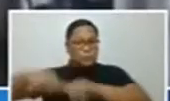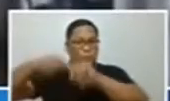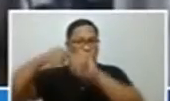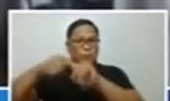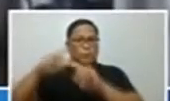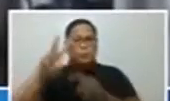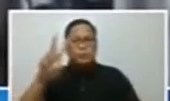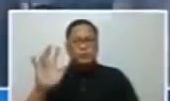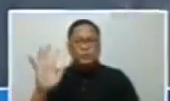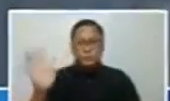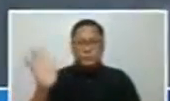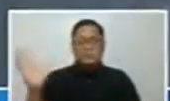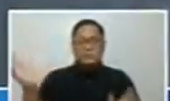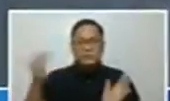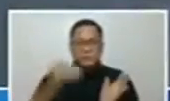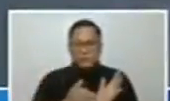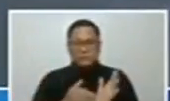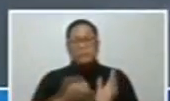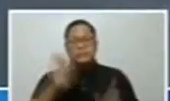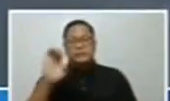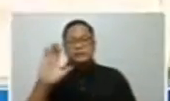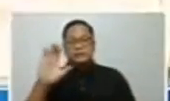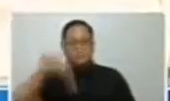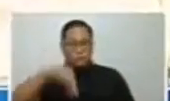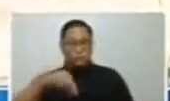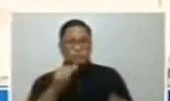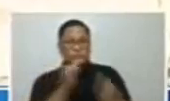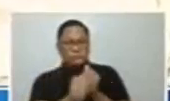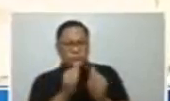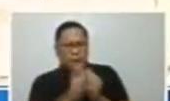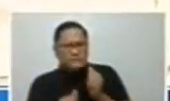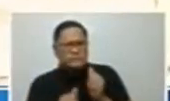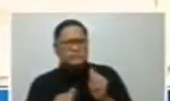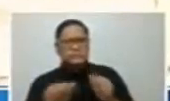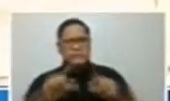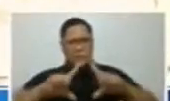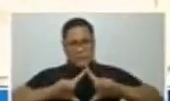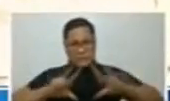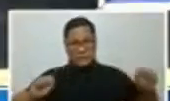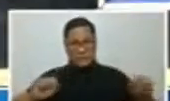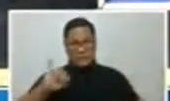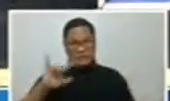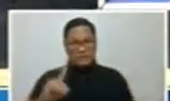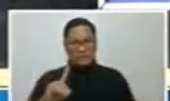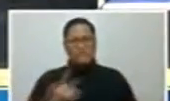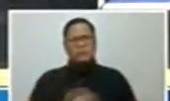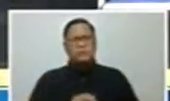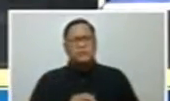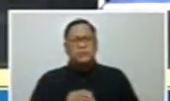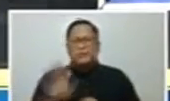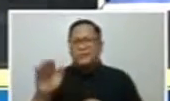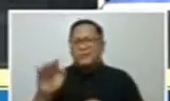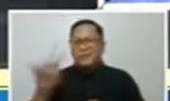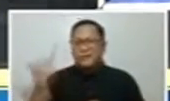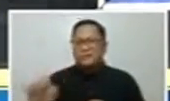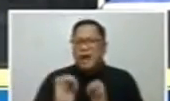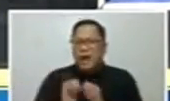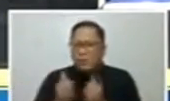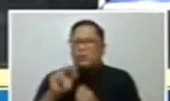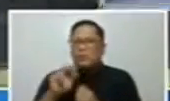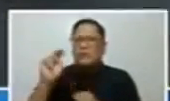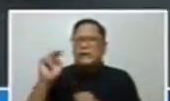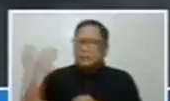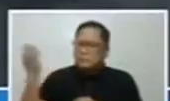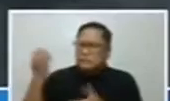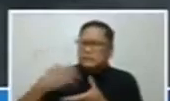involved sa food and medicine businesses, yung mga emergency cases, no, yung mga magda-dialysis, tuloy-tuloy pa rin yan, yung mga